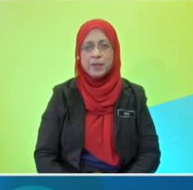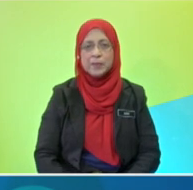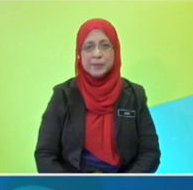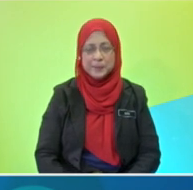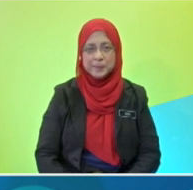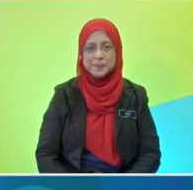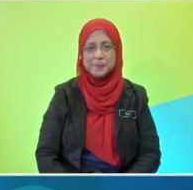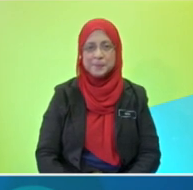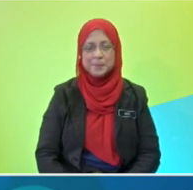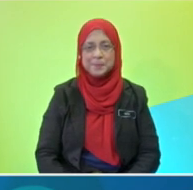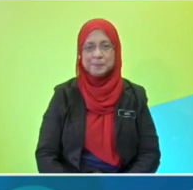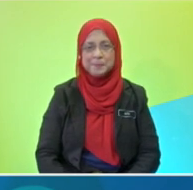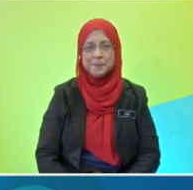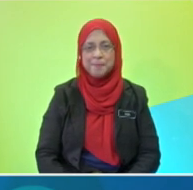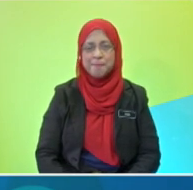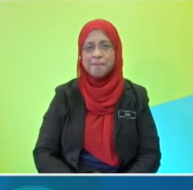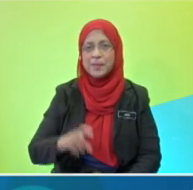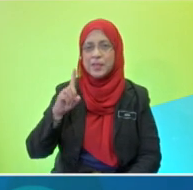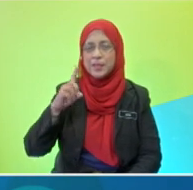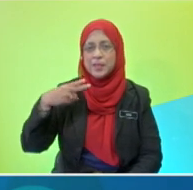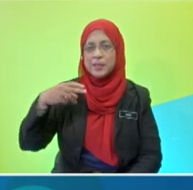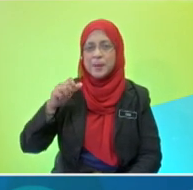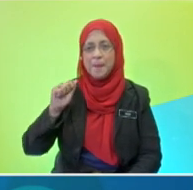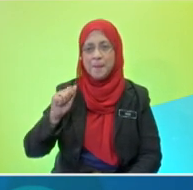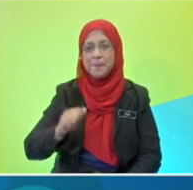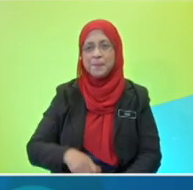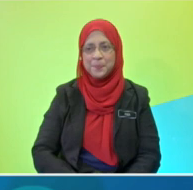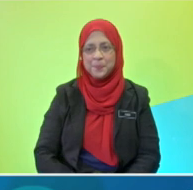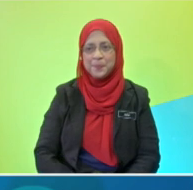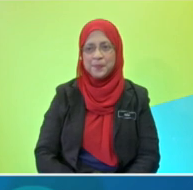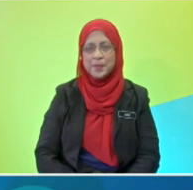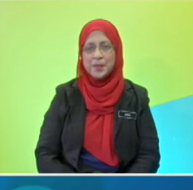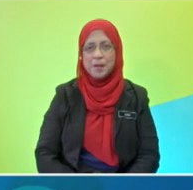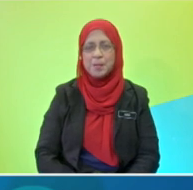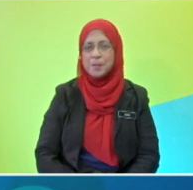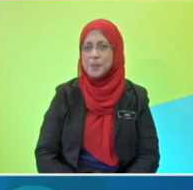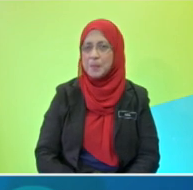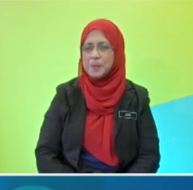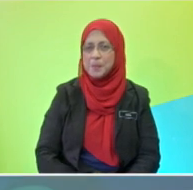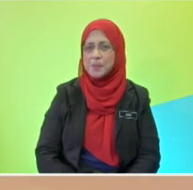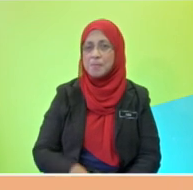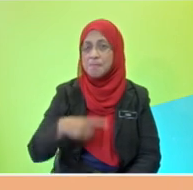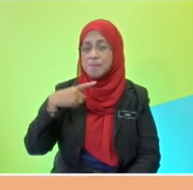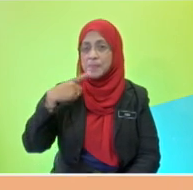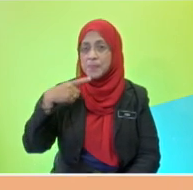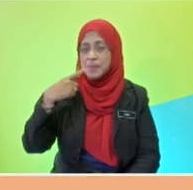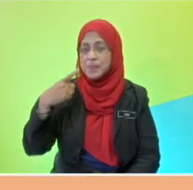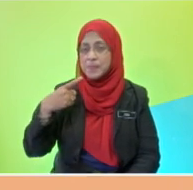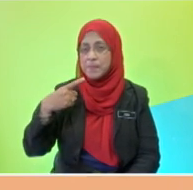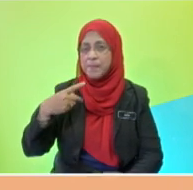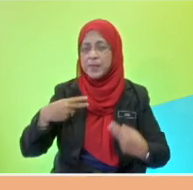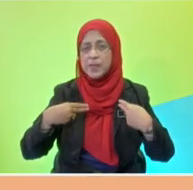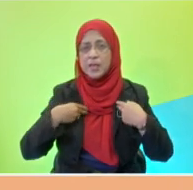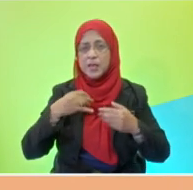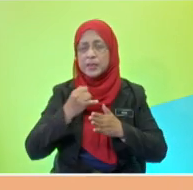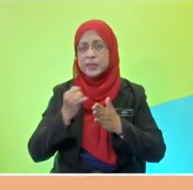Nak coba tanya dia Malik salah baik silakan Oke dia Malisa Sebutkan hak